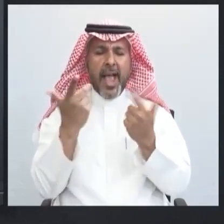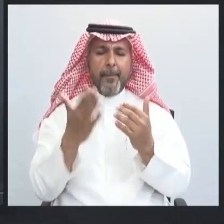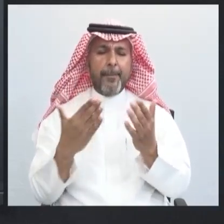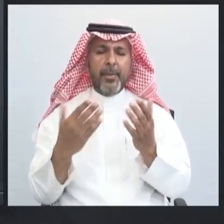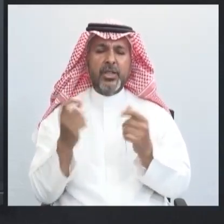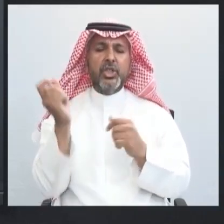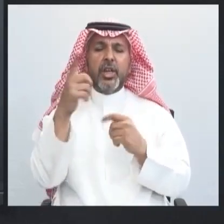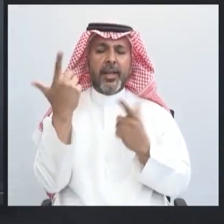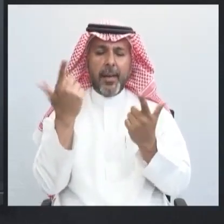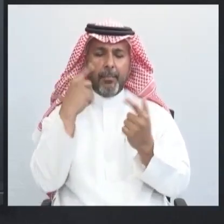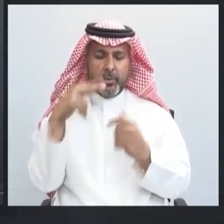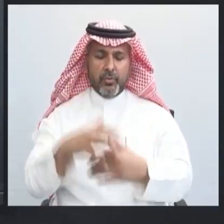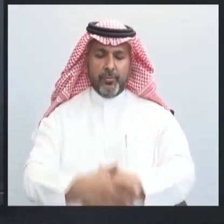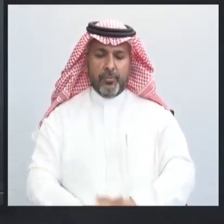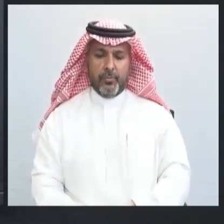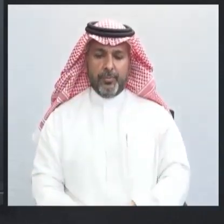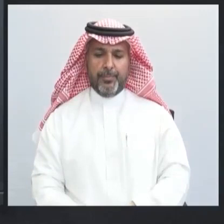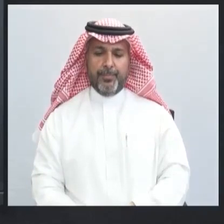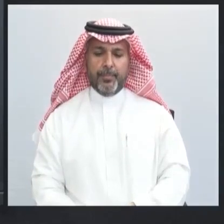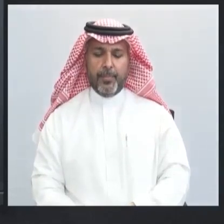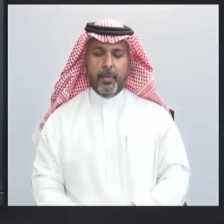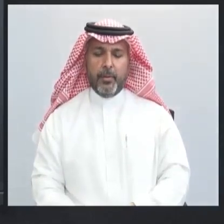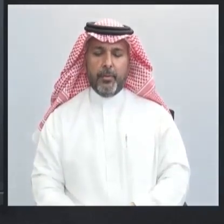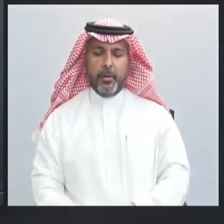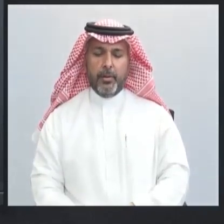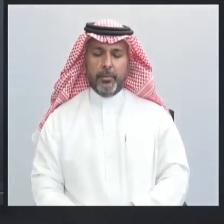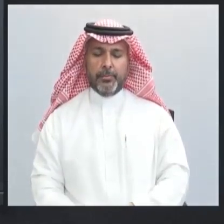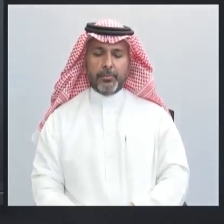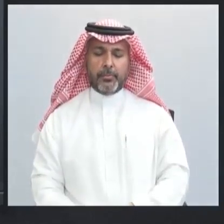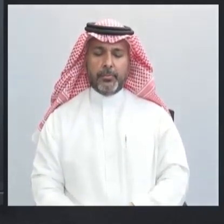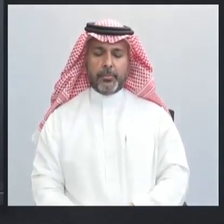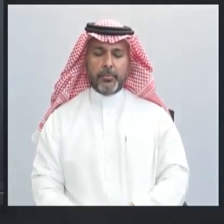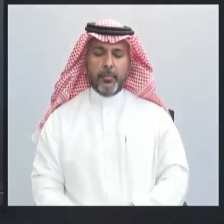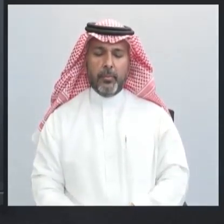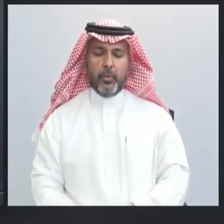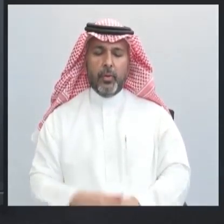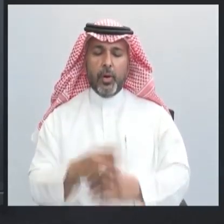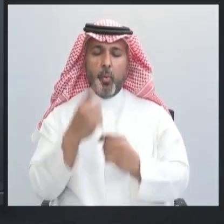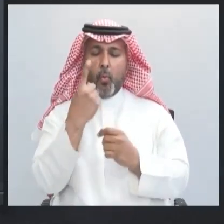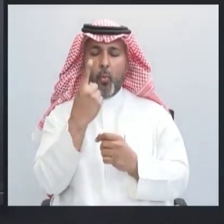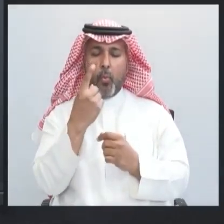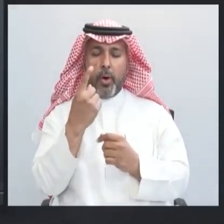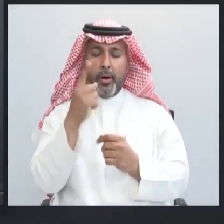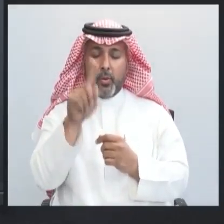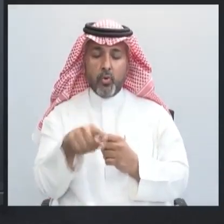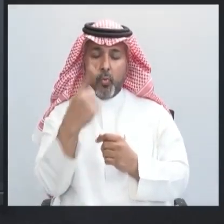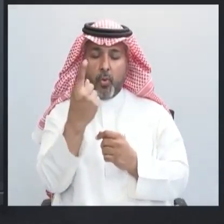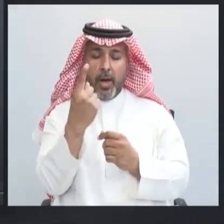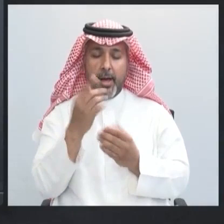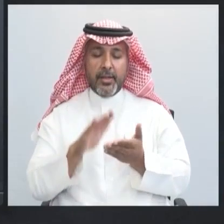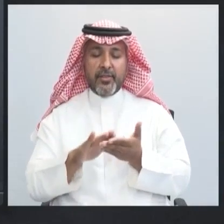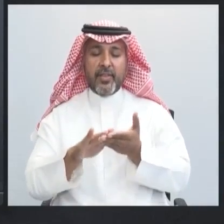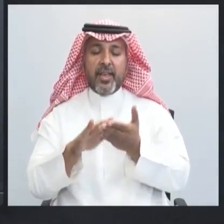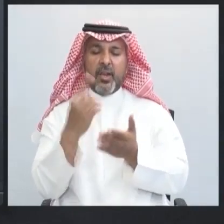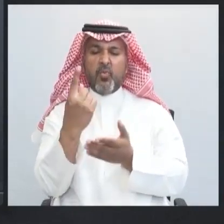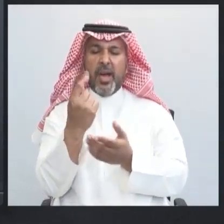بريال واحد يوميا كل واحد منهم هذا العدد راح يتبرع بريال واحد يوميا عشان نوصل لل